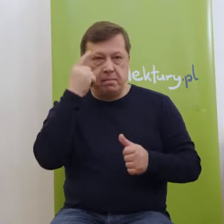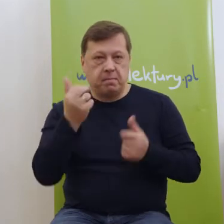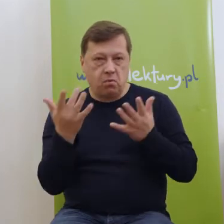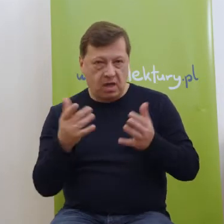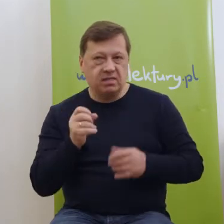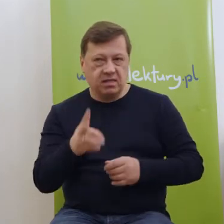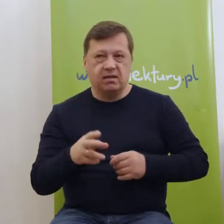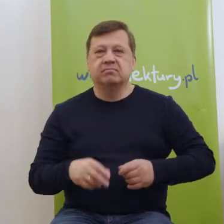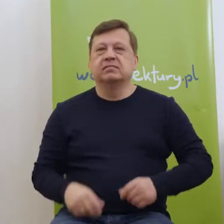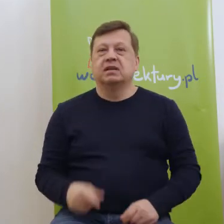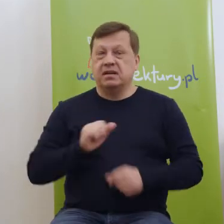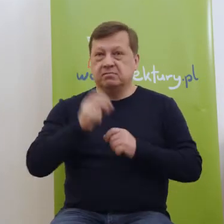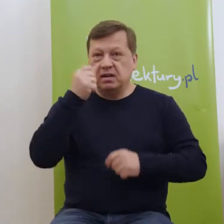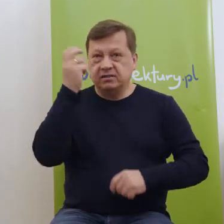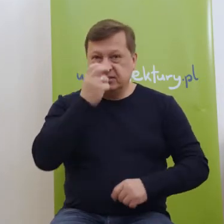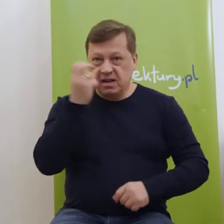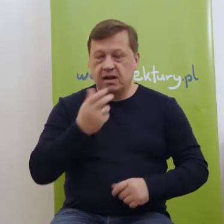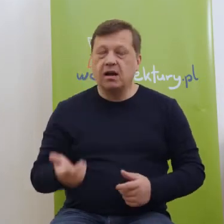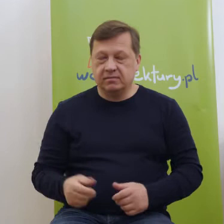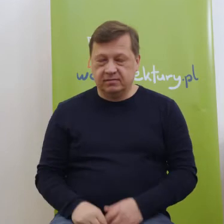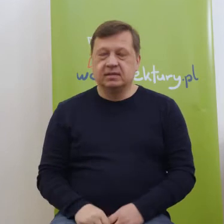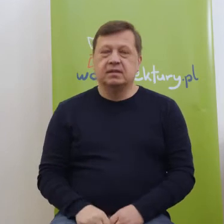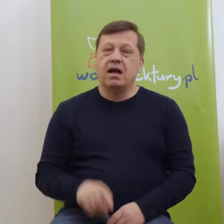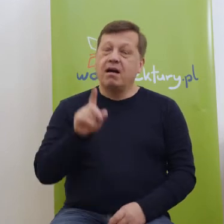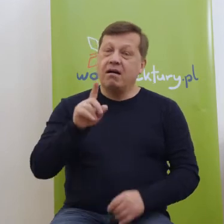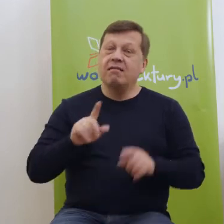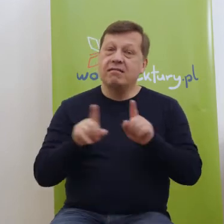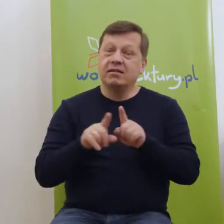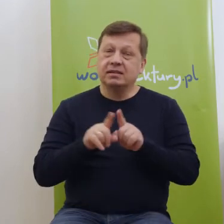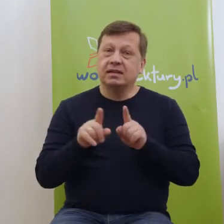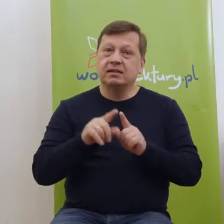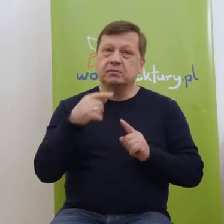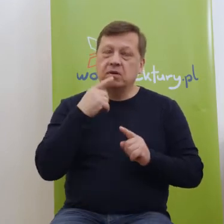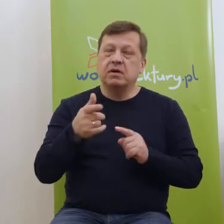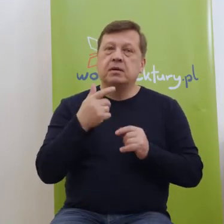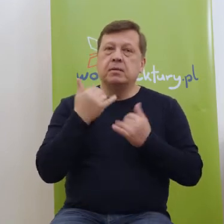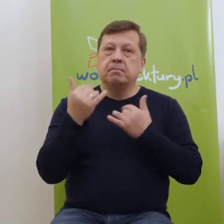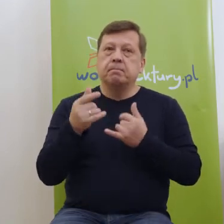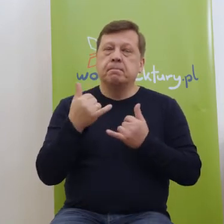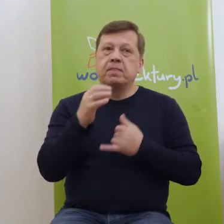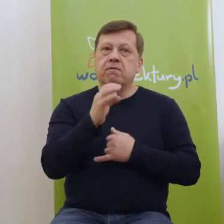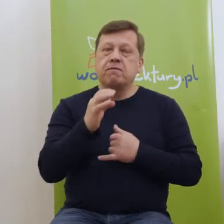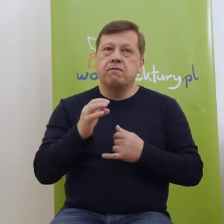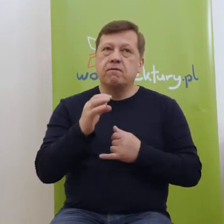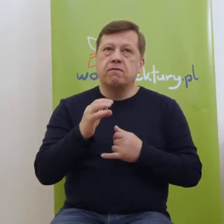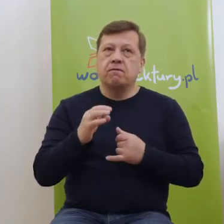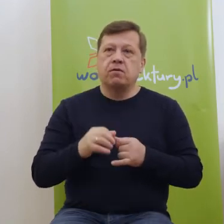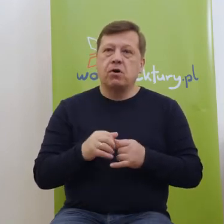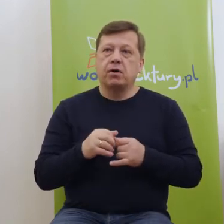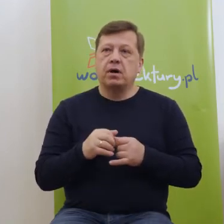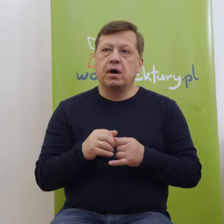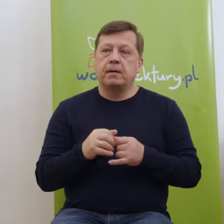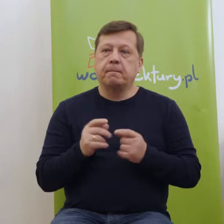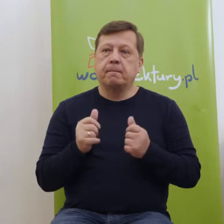i wielowymiarowe. Ale też taka wielowymiarowa jest Twoja narratorka,